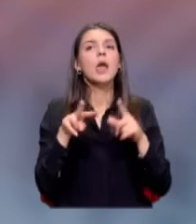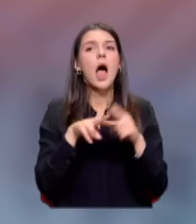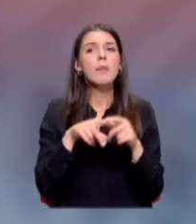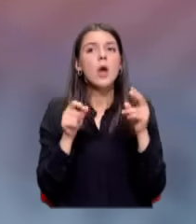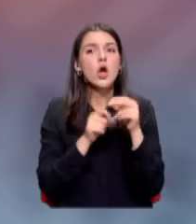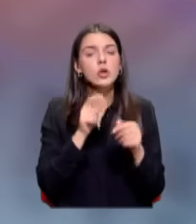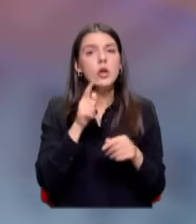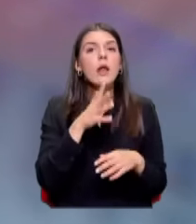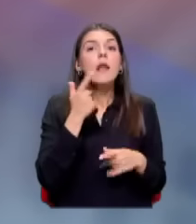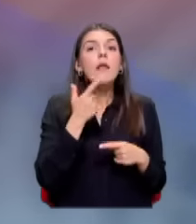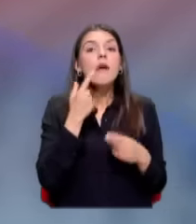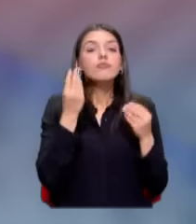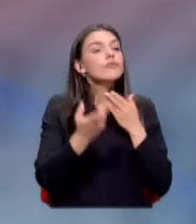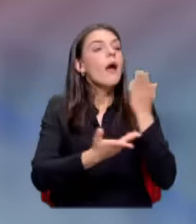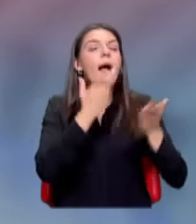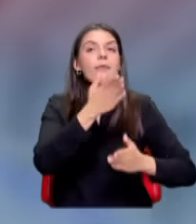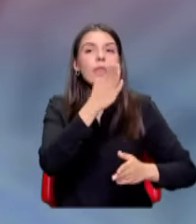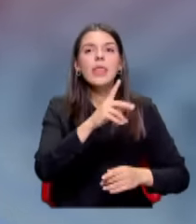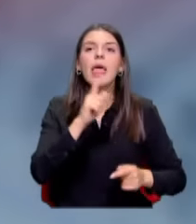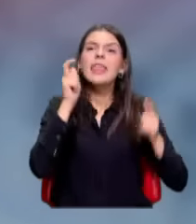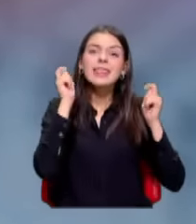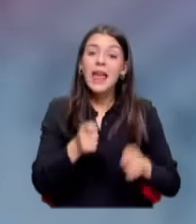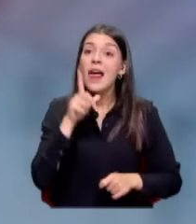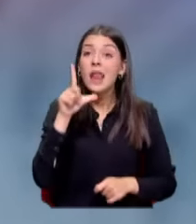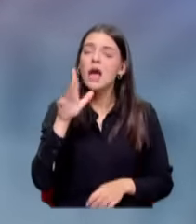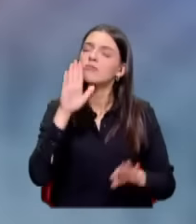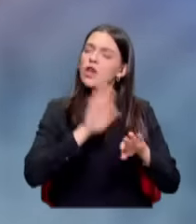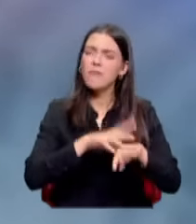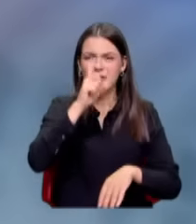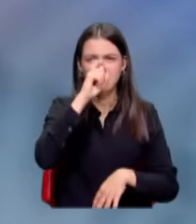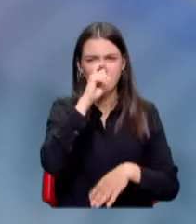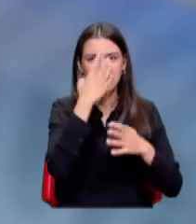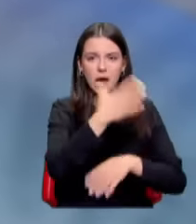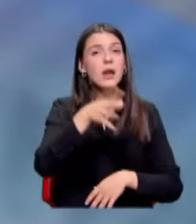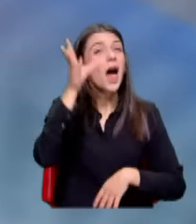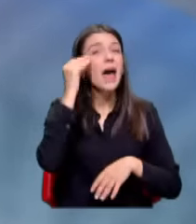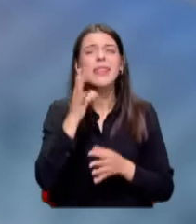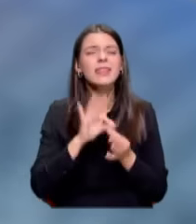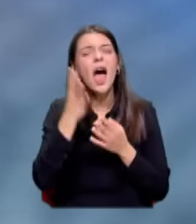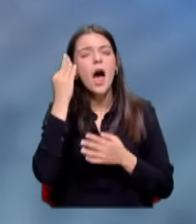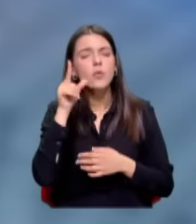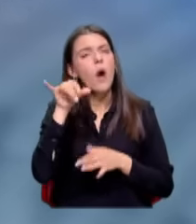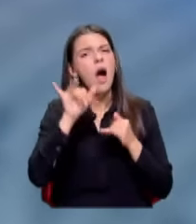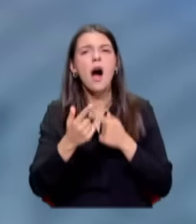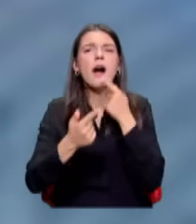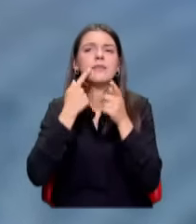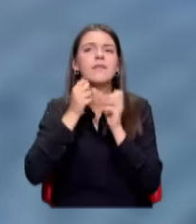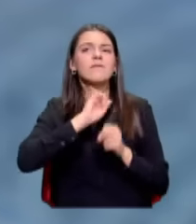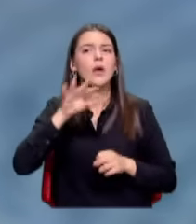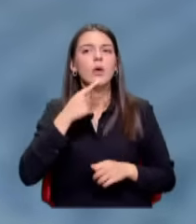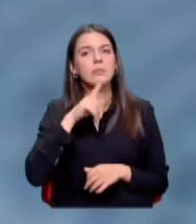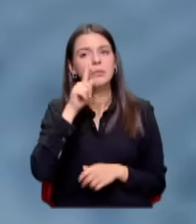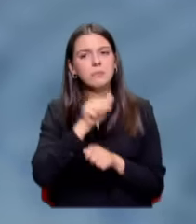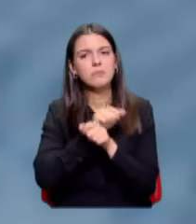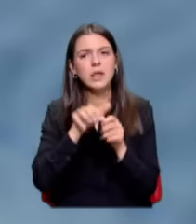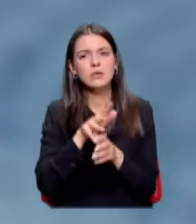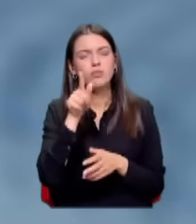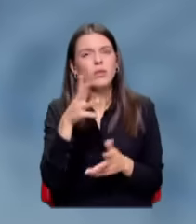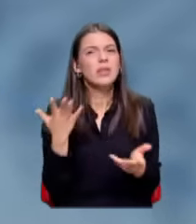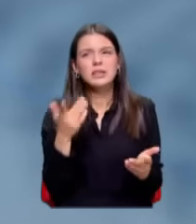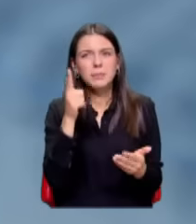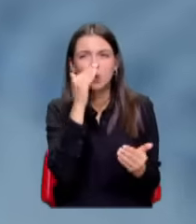medyadan övgü yağdırıp gereğini yaptı kral ve anlayana anladığı dilden şeklinde bir paylaşımda bulundu. Bu